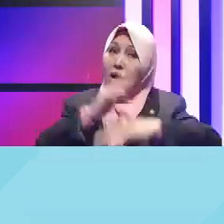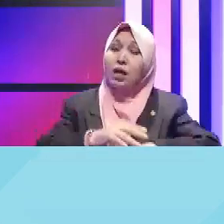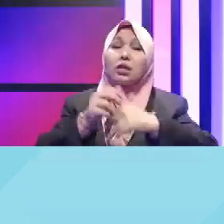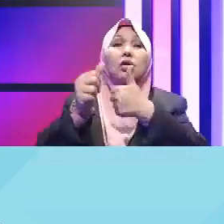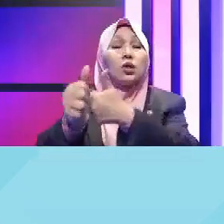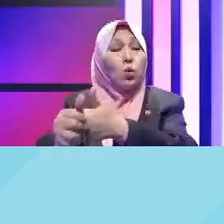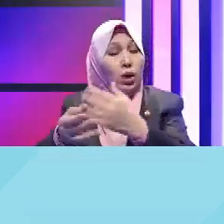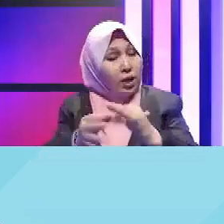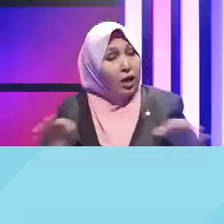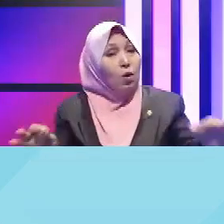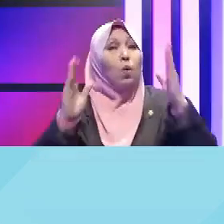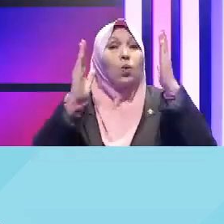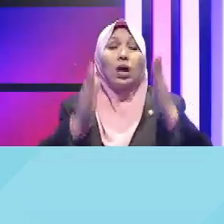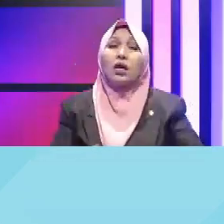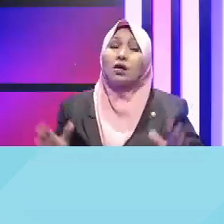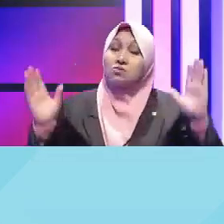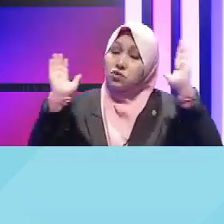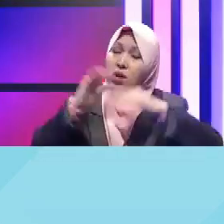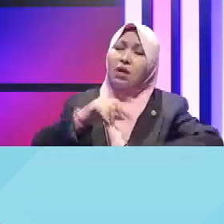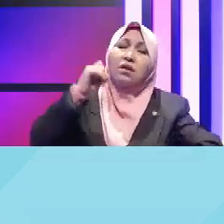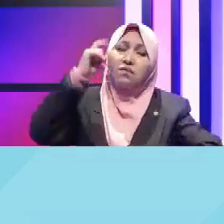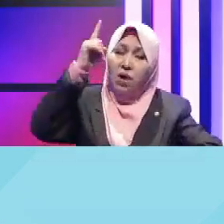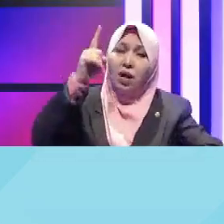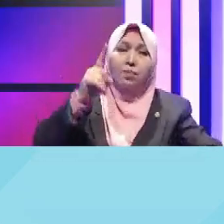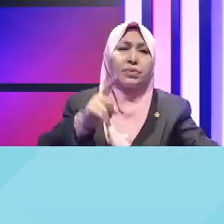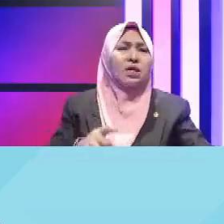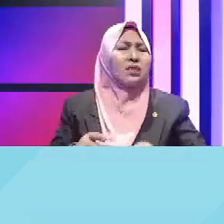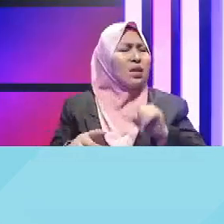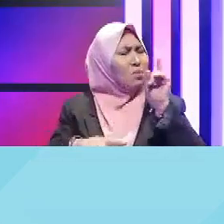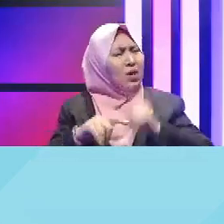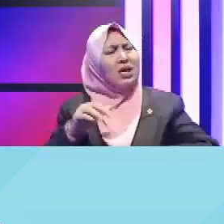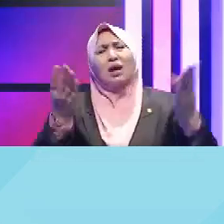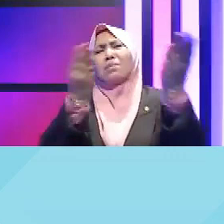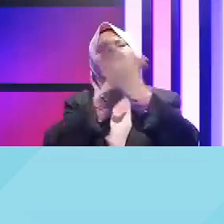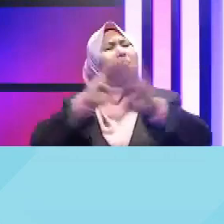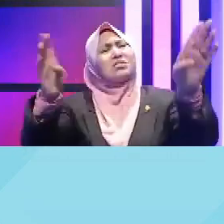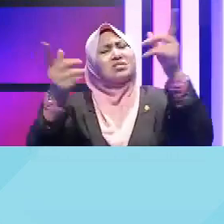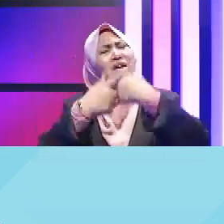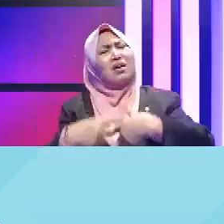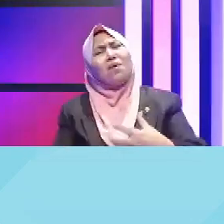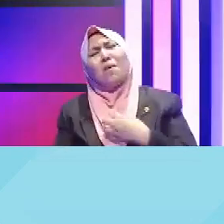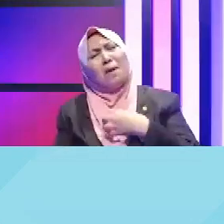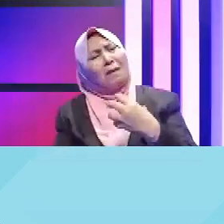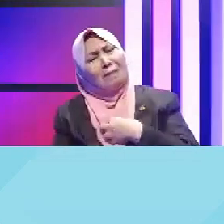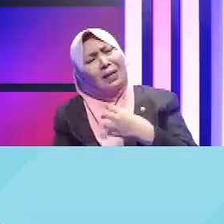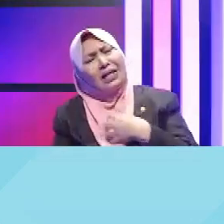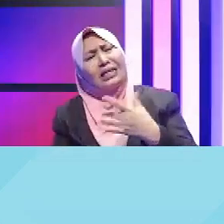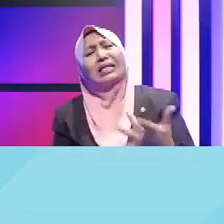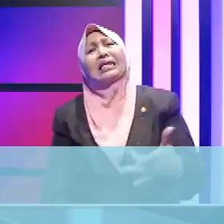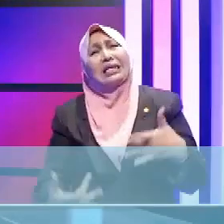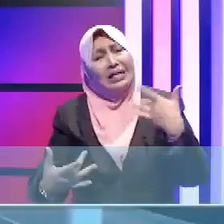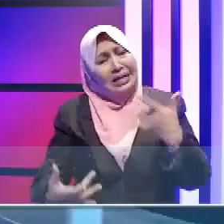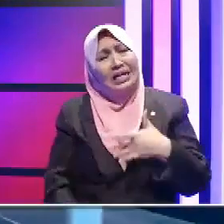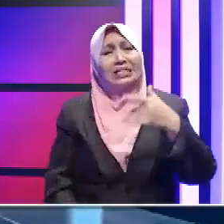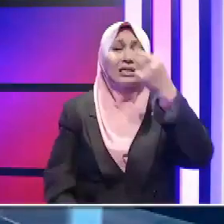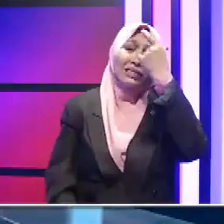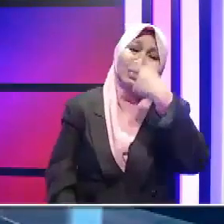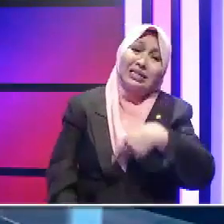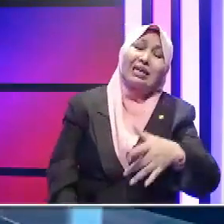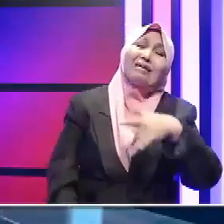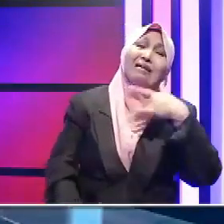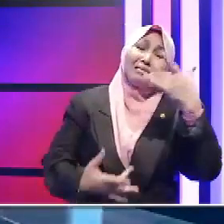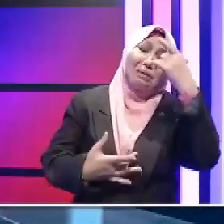ini ke orang-orang yang Sondakh difahami oleh menteri nah bebaskan diri pada mengeluh Demak ada ada rasa sedih rasa